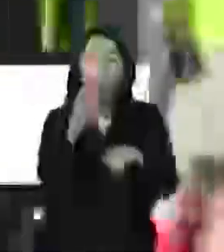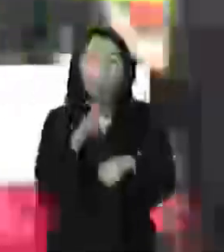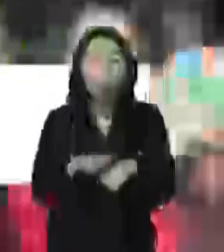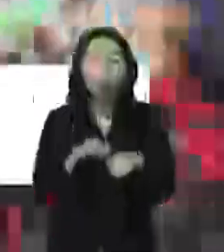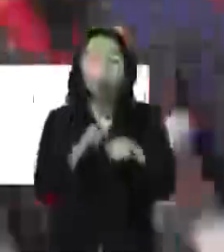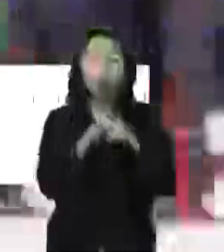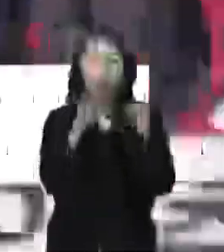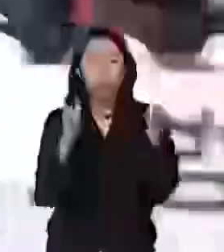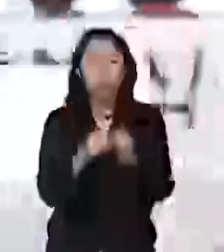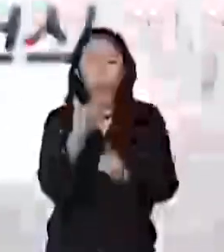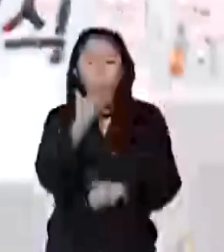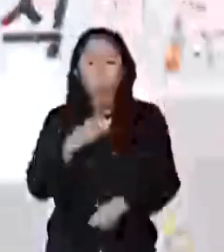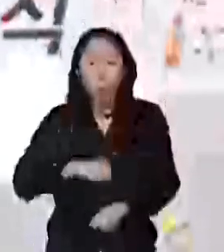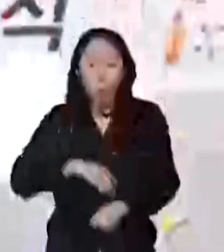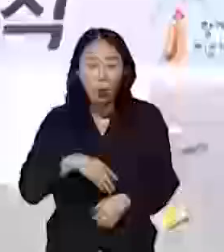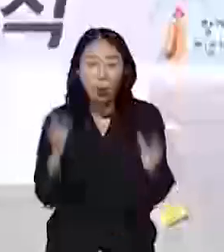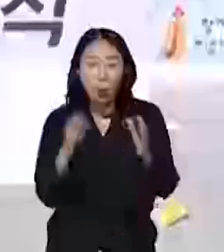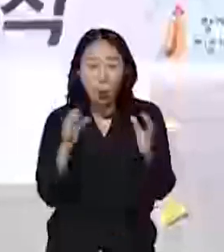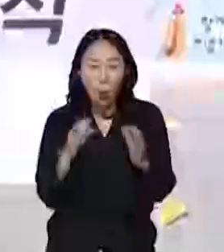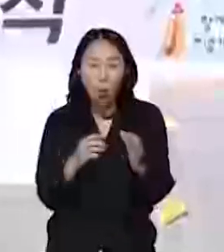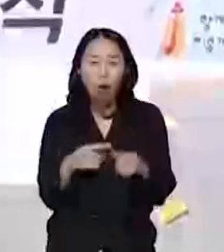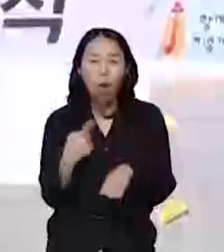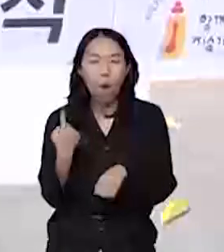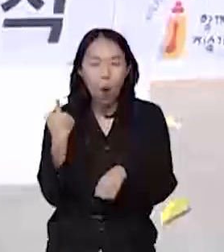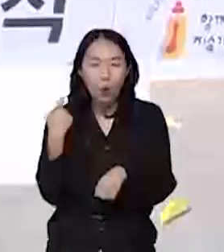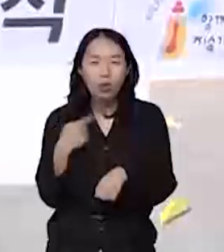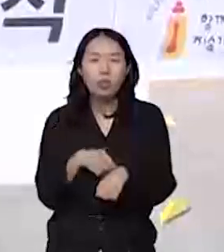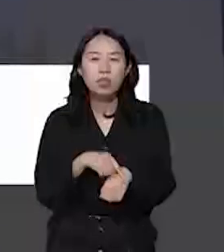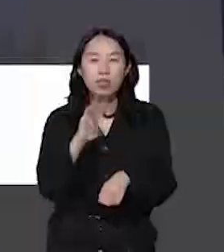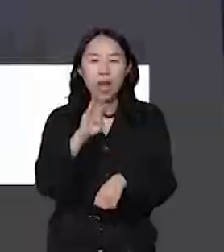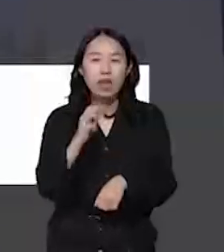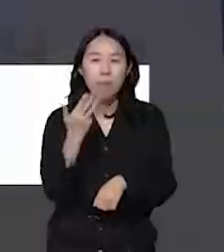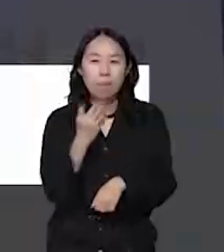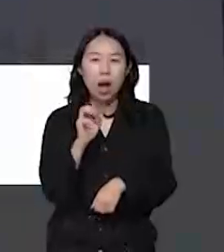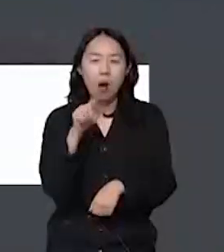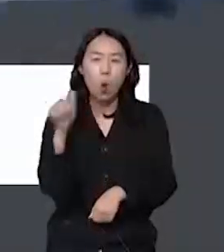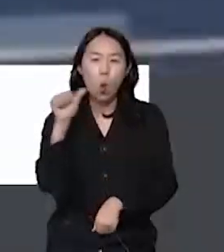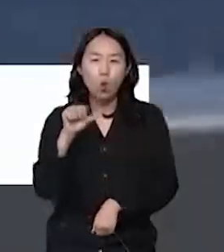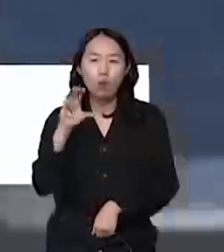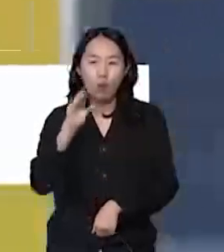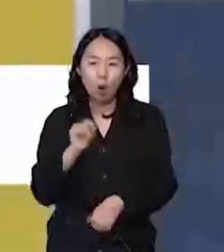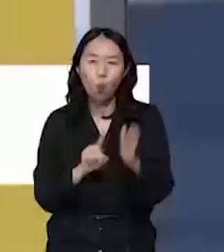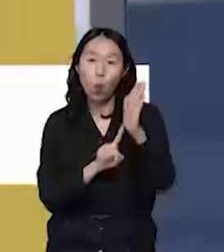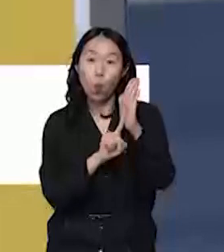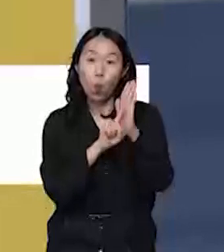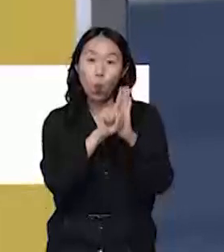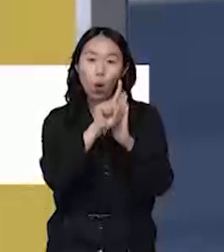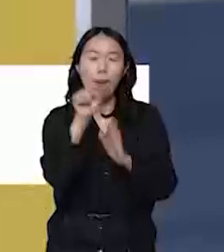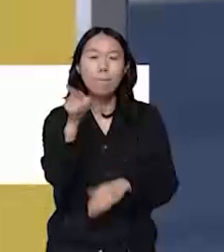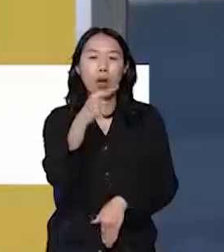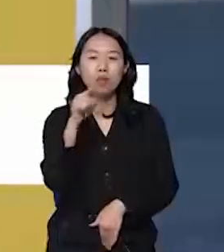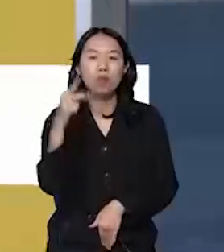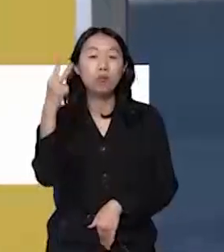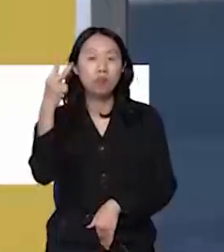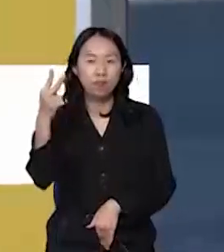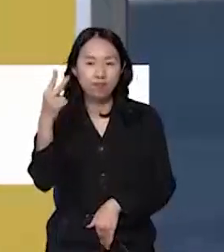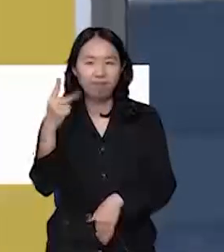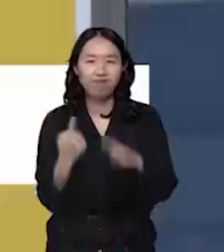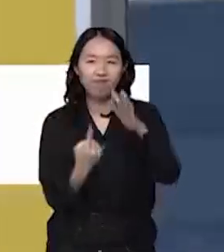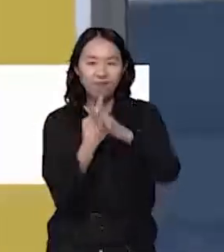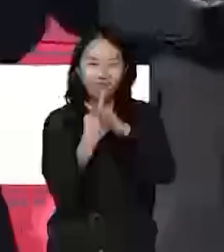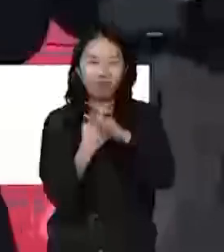광주사회복지공동모금회는 어제 기준 모금액이 48억 4,500만 원으로 온도탑 수은주가 100.2도를 기록했다고